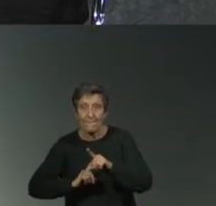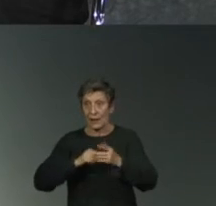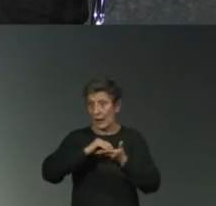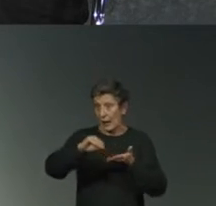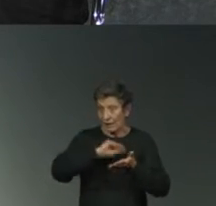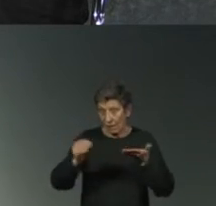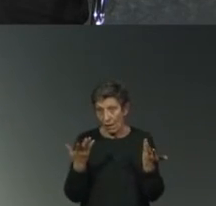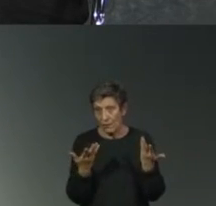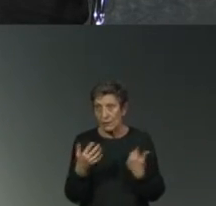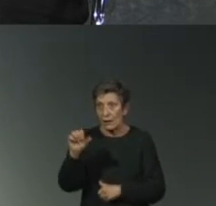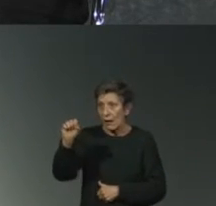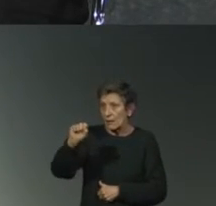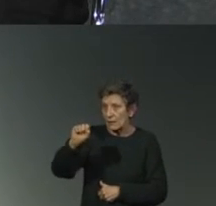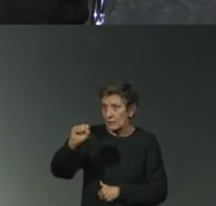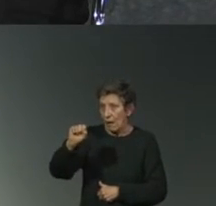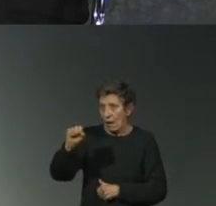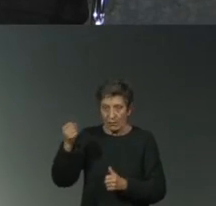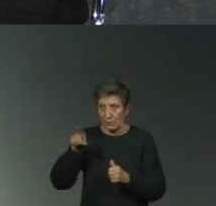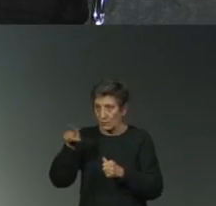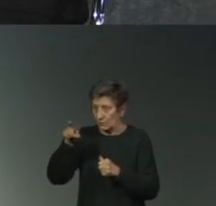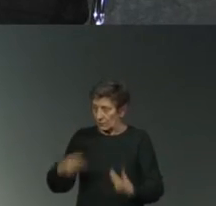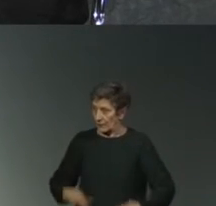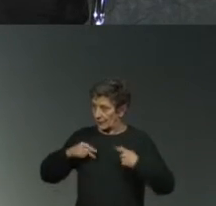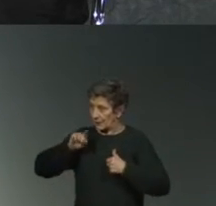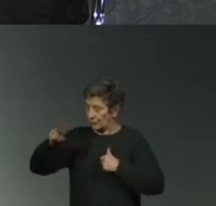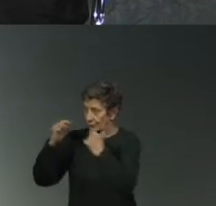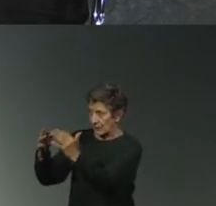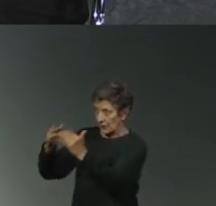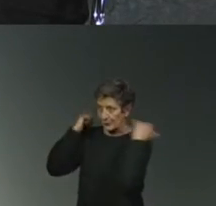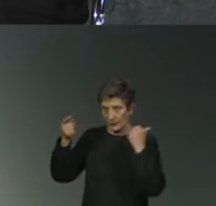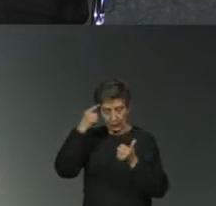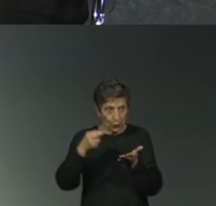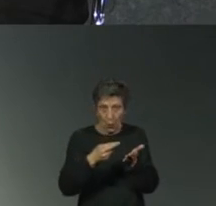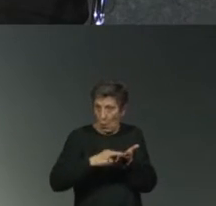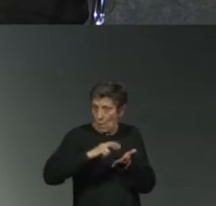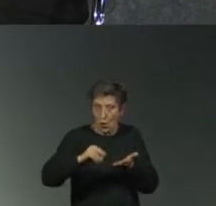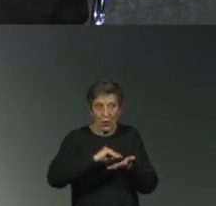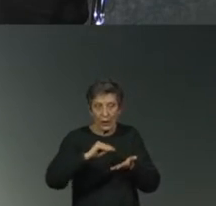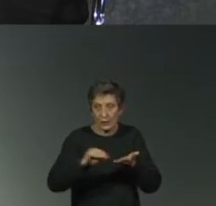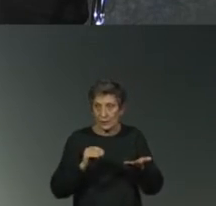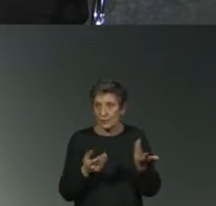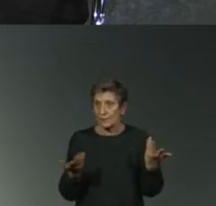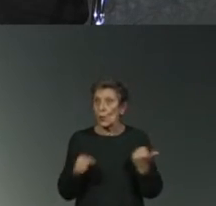s'apprête à s'inspirer de la vie pour écrire son prochain roman. Et donc, il lui raconte le roman